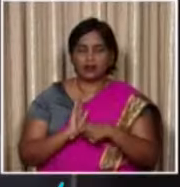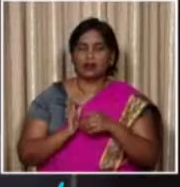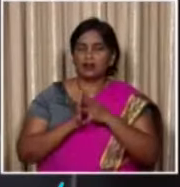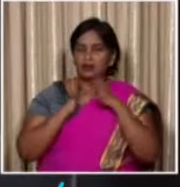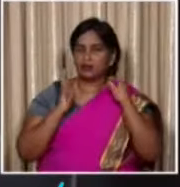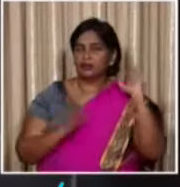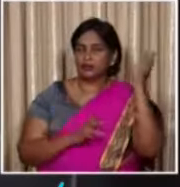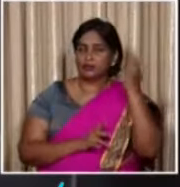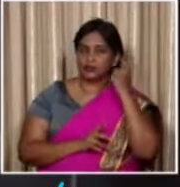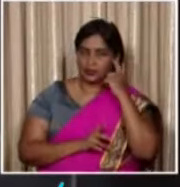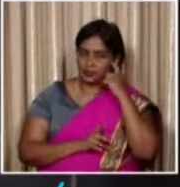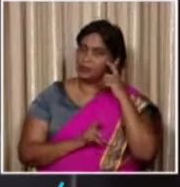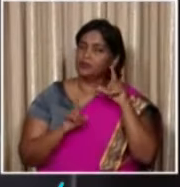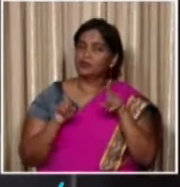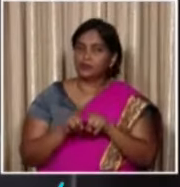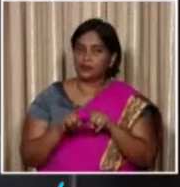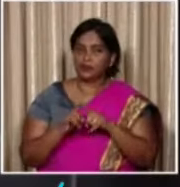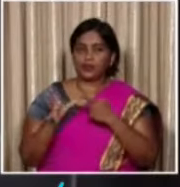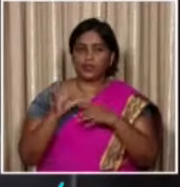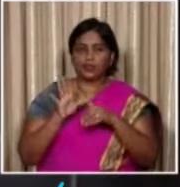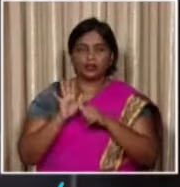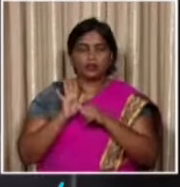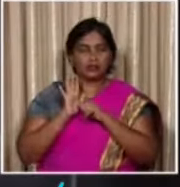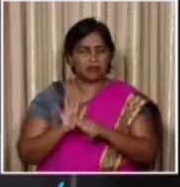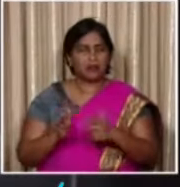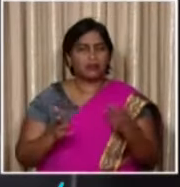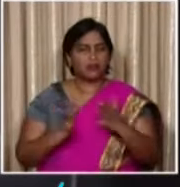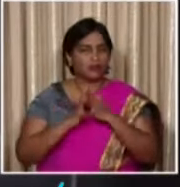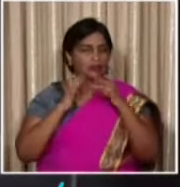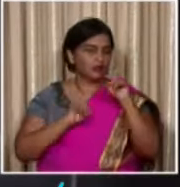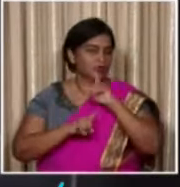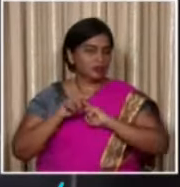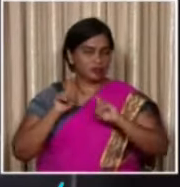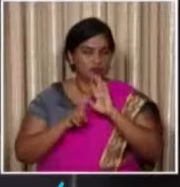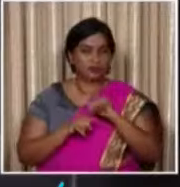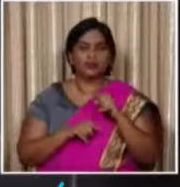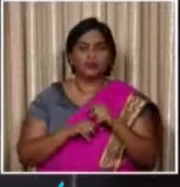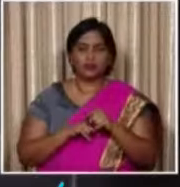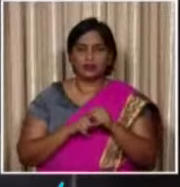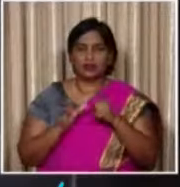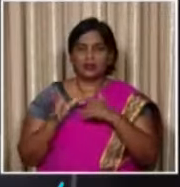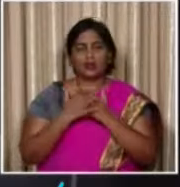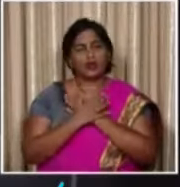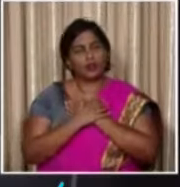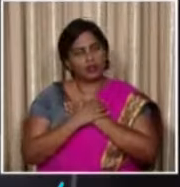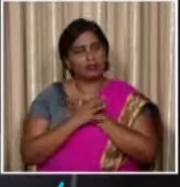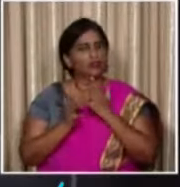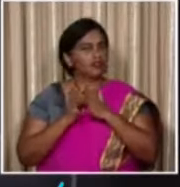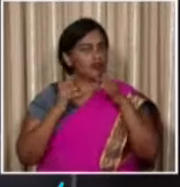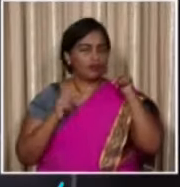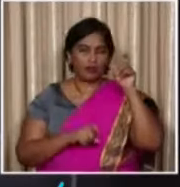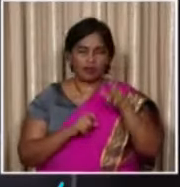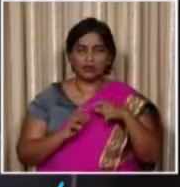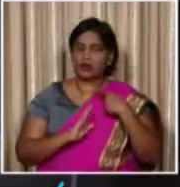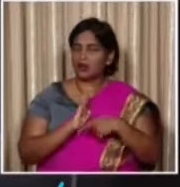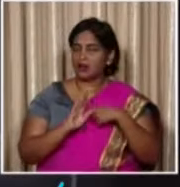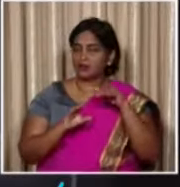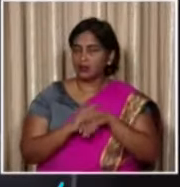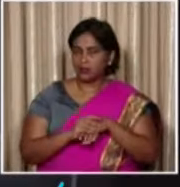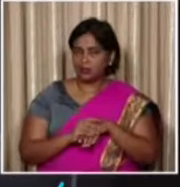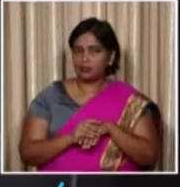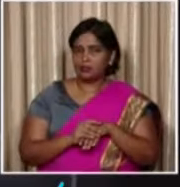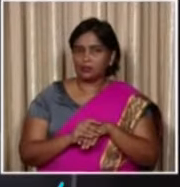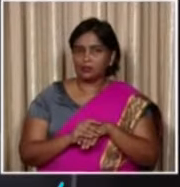प्रचलित कारण सह सत्व हिंसने विशाल कति कावता मे सत् आदर अति विशाल लंका जीवत्न